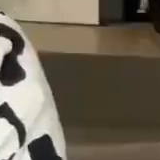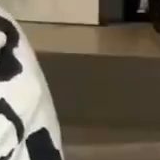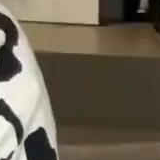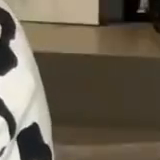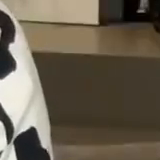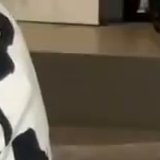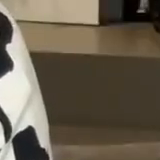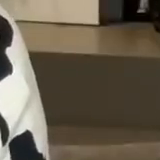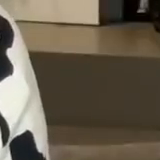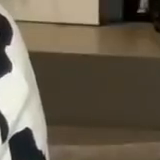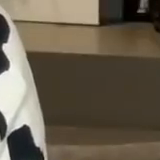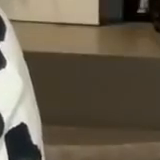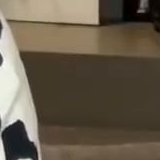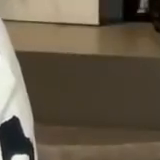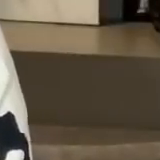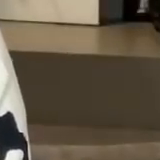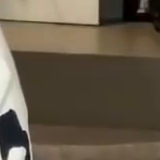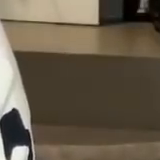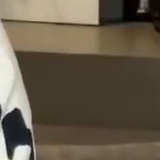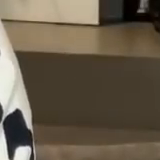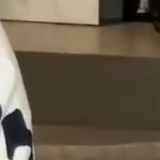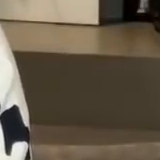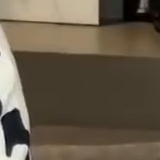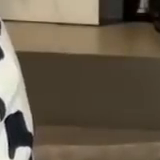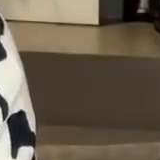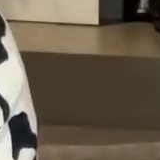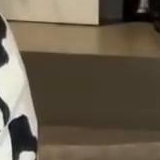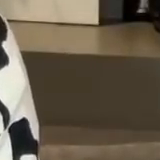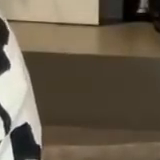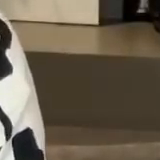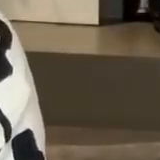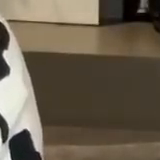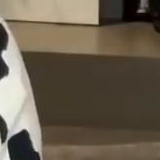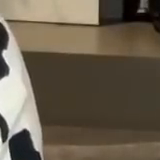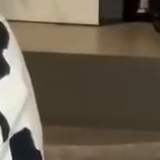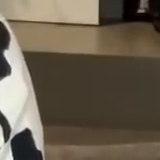At yan ang aking chika from her ngayong Wednesday night. Ako po si Ia Araliano.